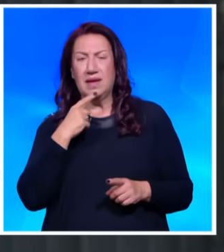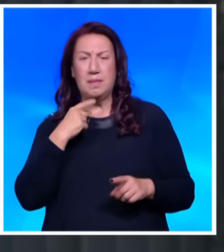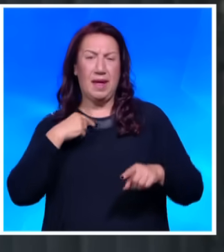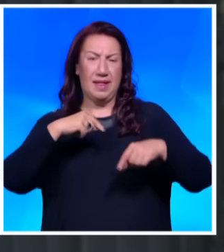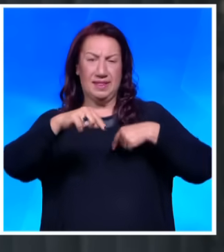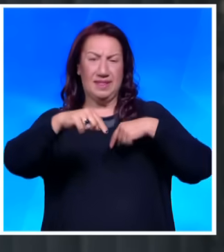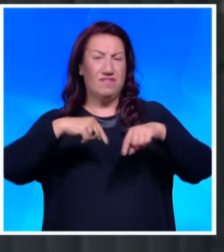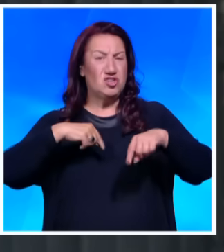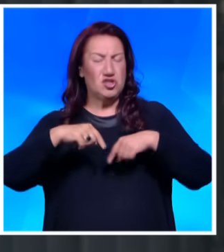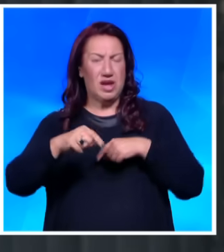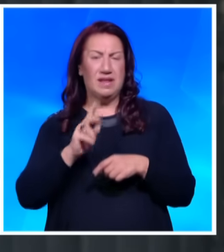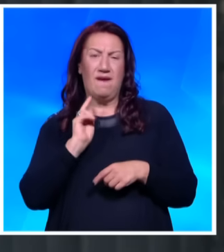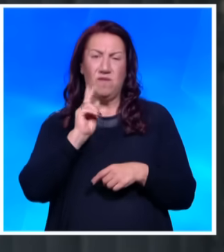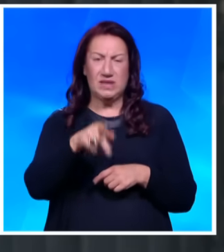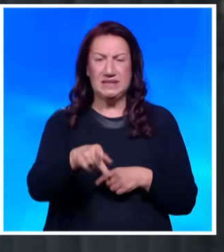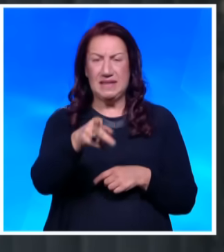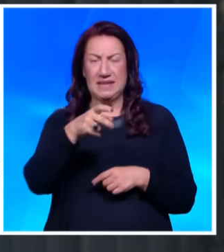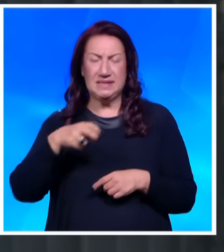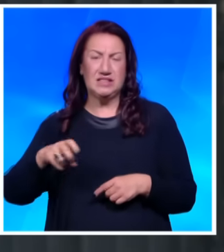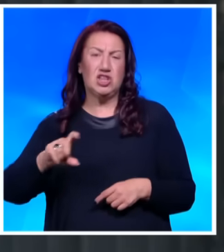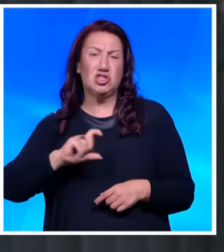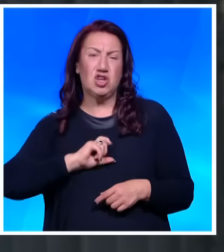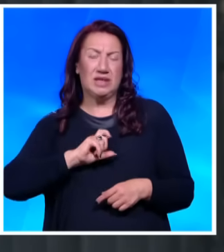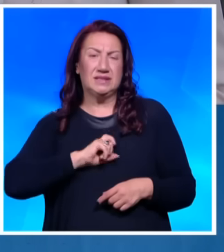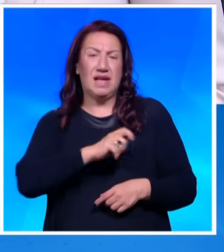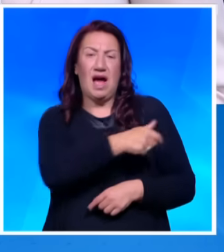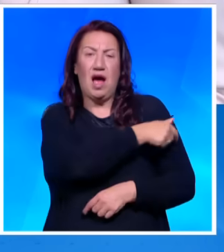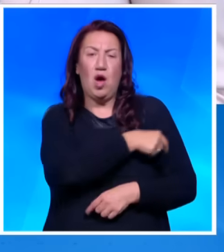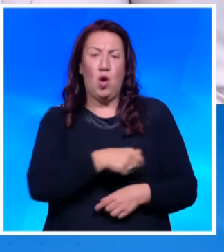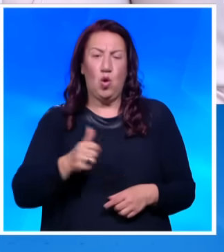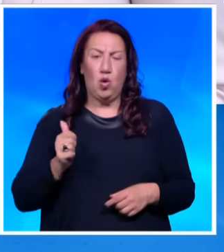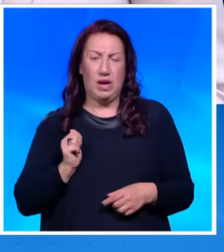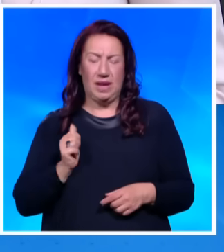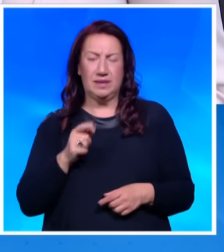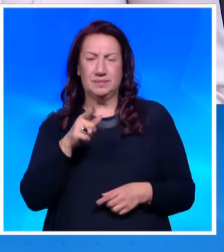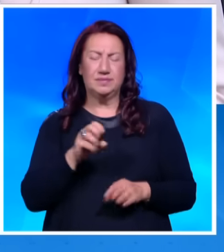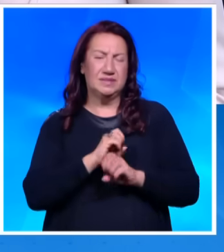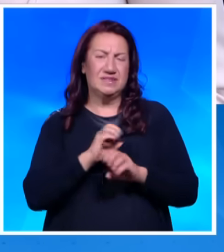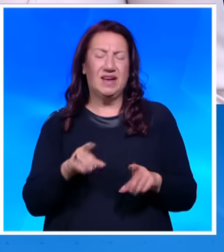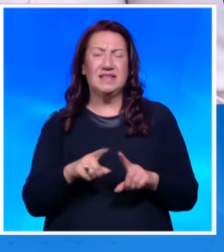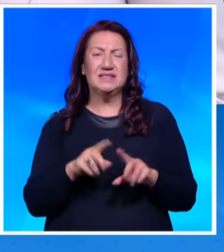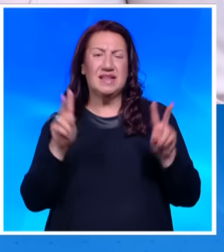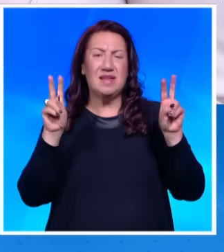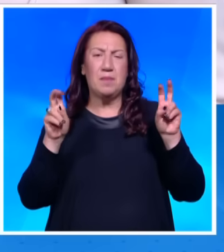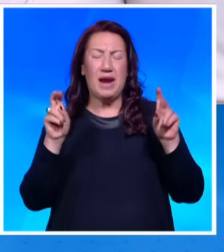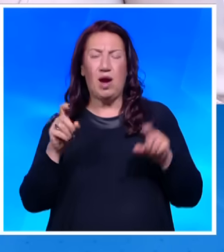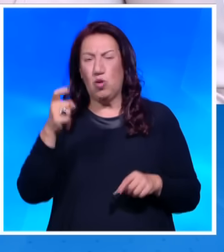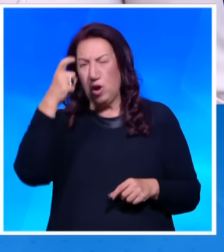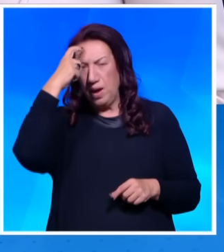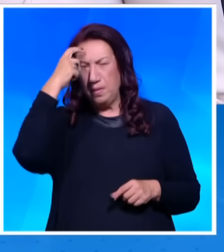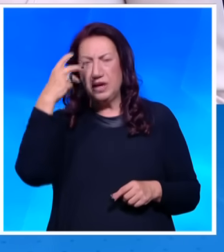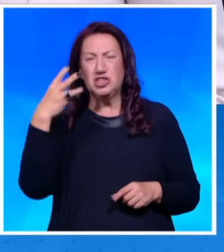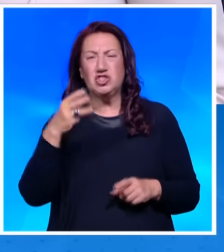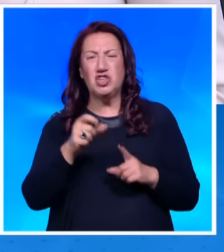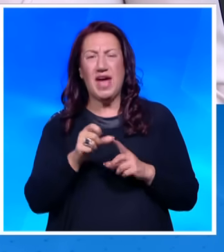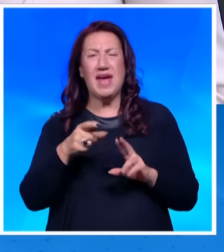на частни охранители. Иначе Васил Божков е известен с прякора си черепа. Не само казват хората заради физическите